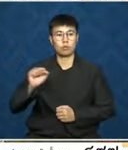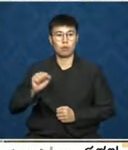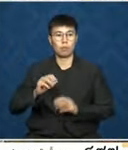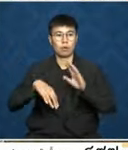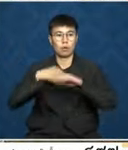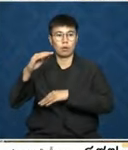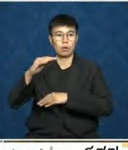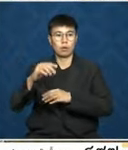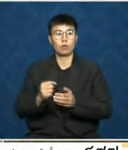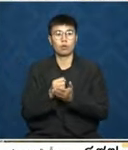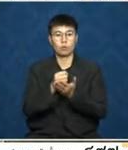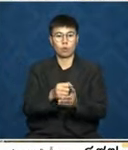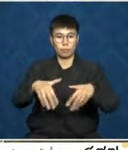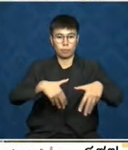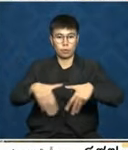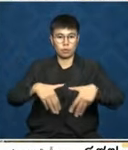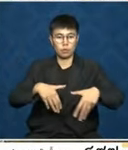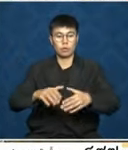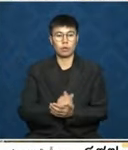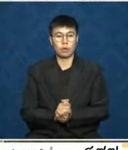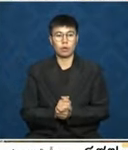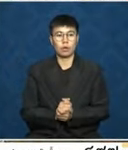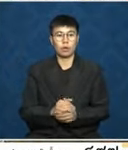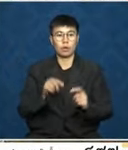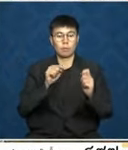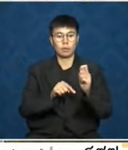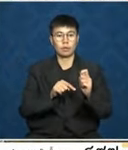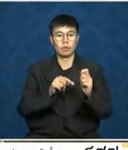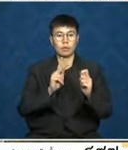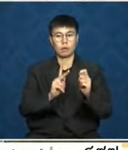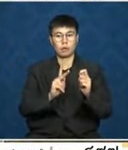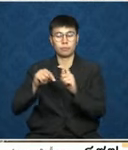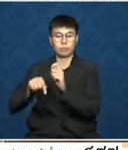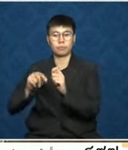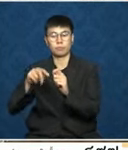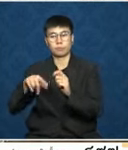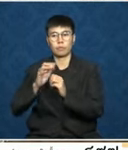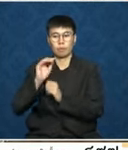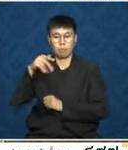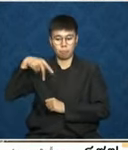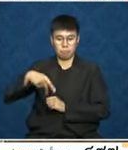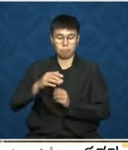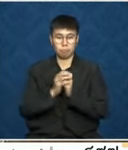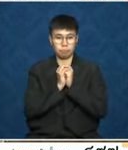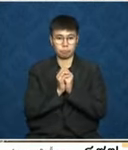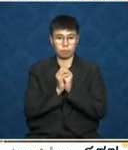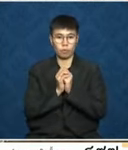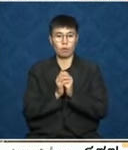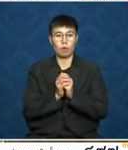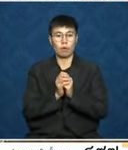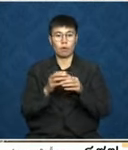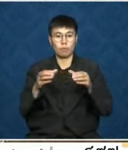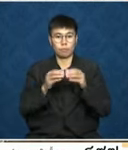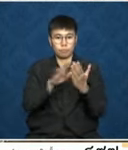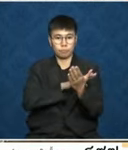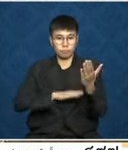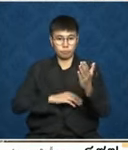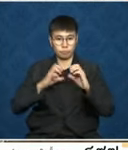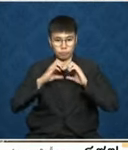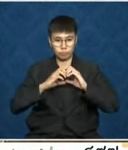ไขปัญหาปากท้องประชาชนอำเภอกบินุรีอำเภอนาดีจังหวัดปราชินีเขต 3พรรคภูมิใจไทยครับวันนี้ผม